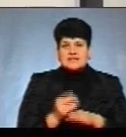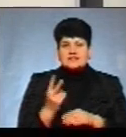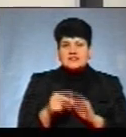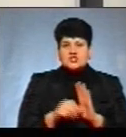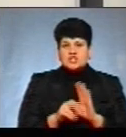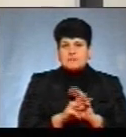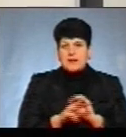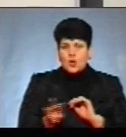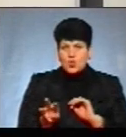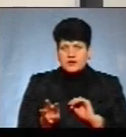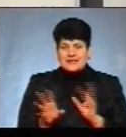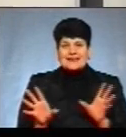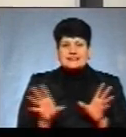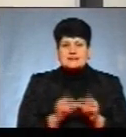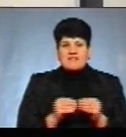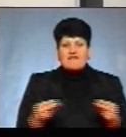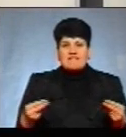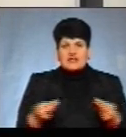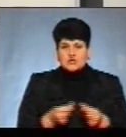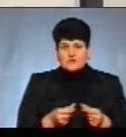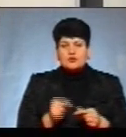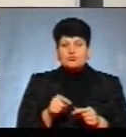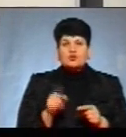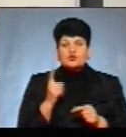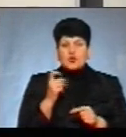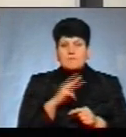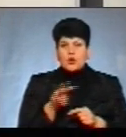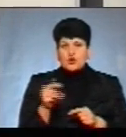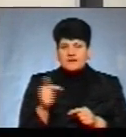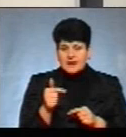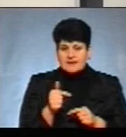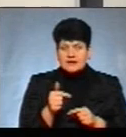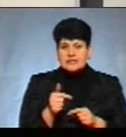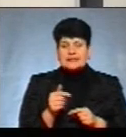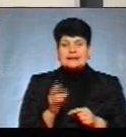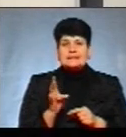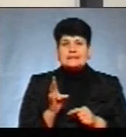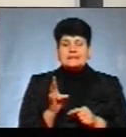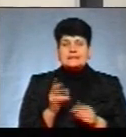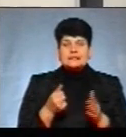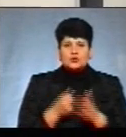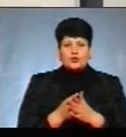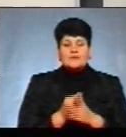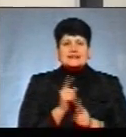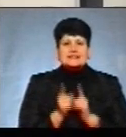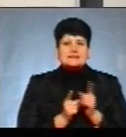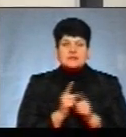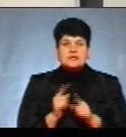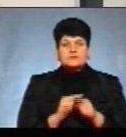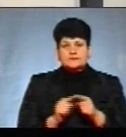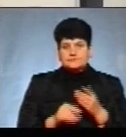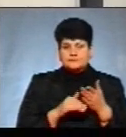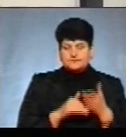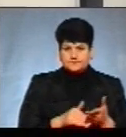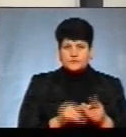щодо виділення 26 мільйонів щодо співфінансування, тому сьогодні в нас 100 мільйонів гривень саме до реформи екстреної